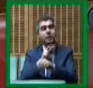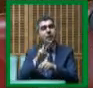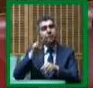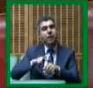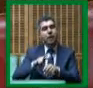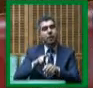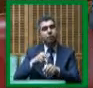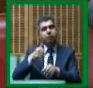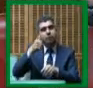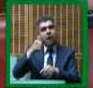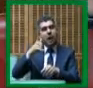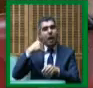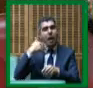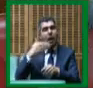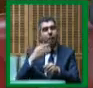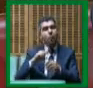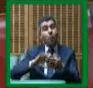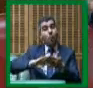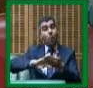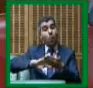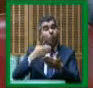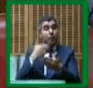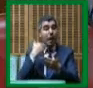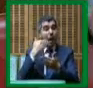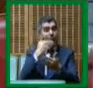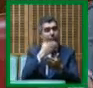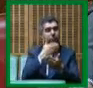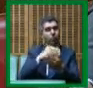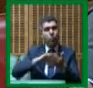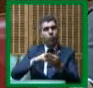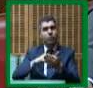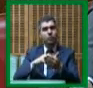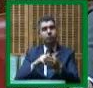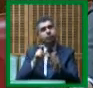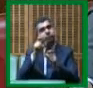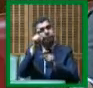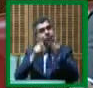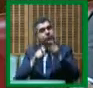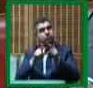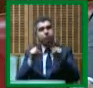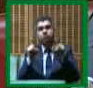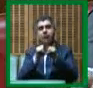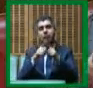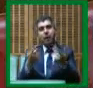مزيان شيء، ما نقولوش ان كل شيء ما مزيانش، يعني البشر هو هذا.